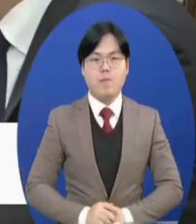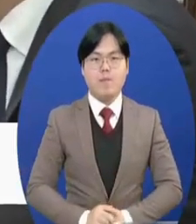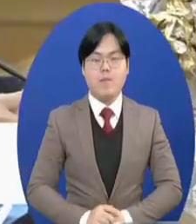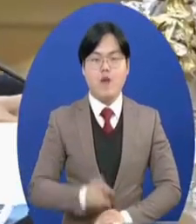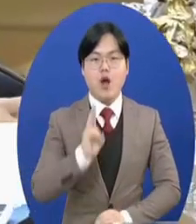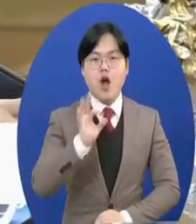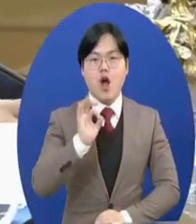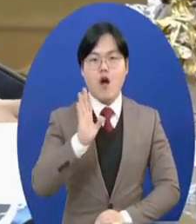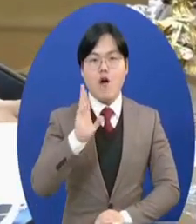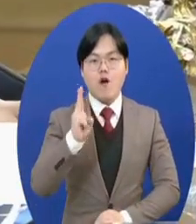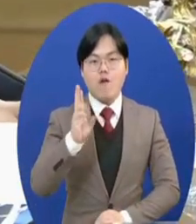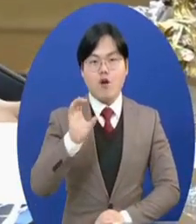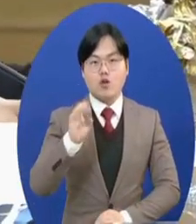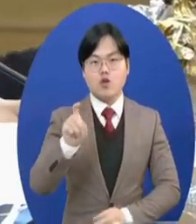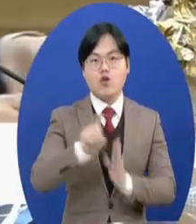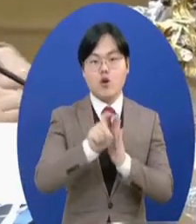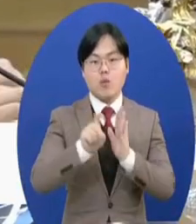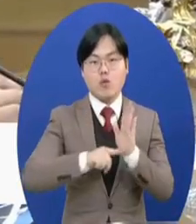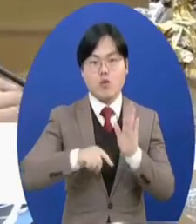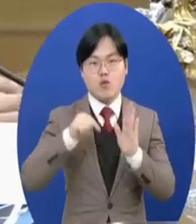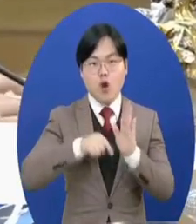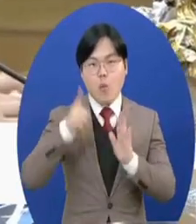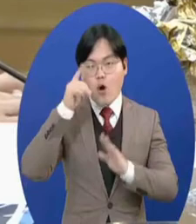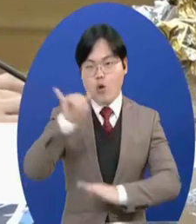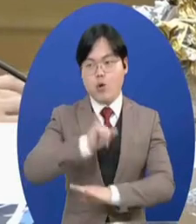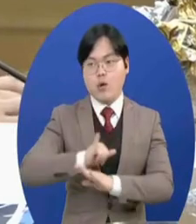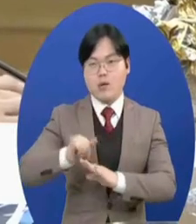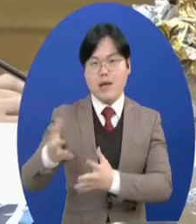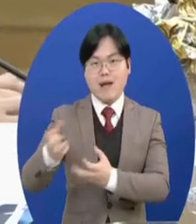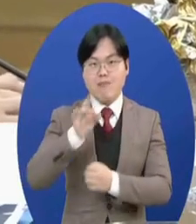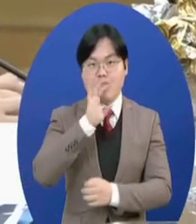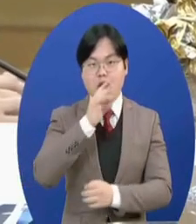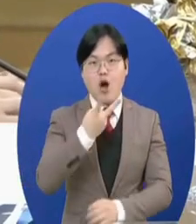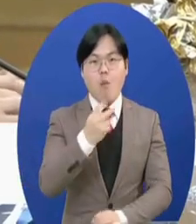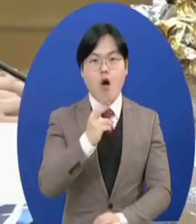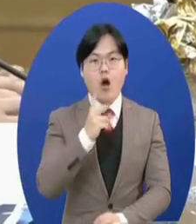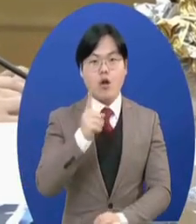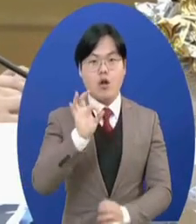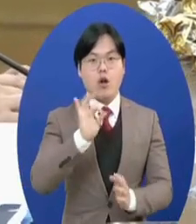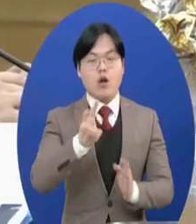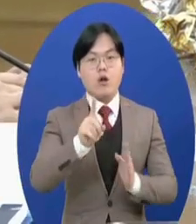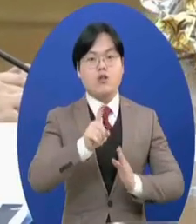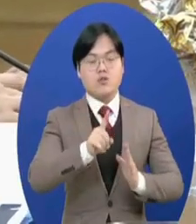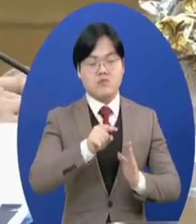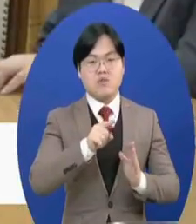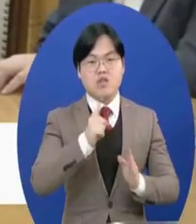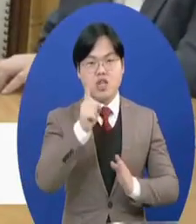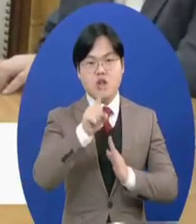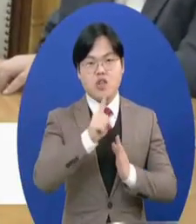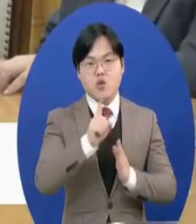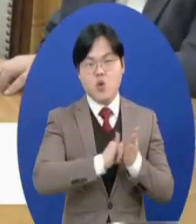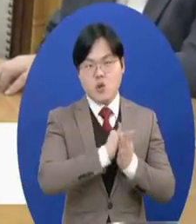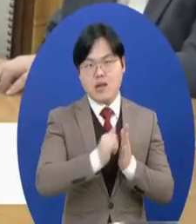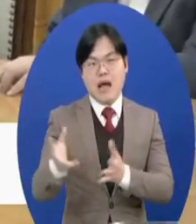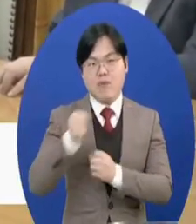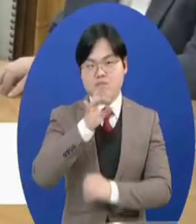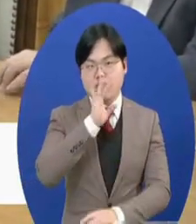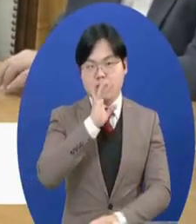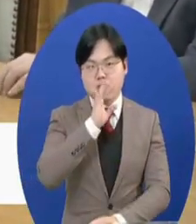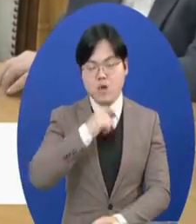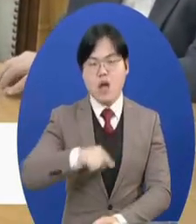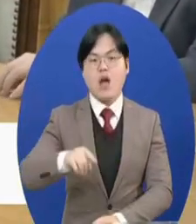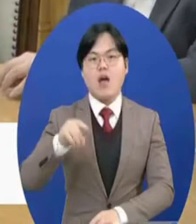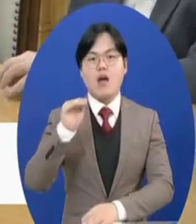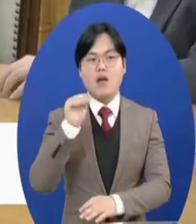Ковакс хөтөлбөрийн хүрээнд Монгол улсад нийлүүлэх вакциныг 2021 оны эхний улиралд оруулж ирэхээр талууд ярилцлаа. Замун суурин төлөөлөгч